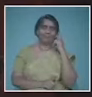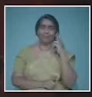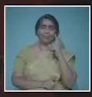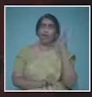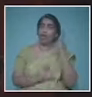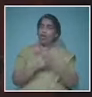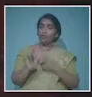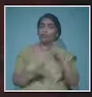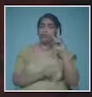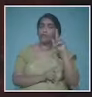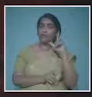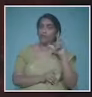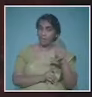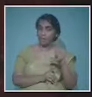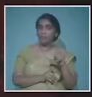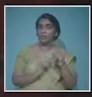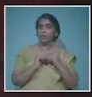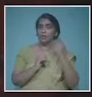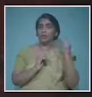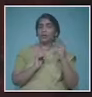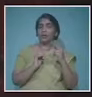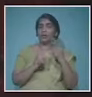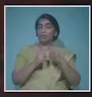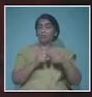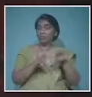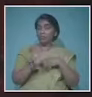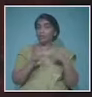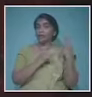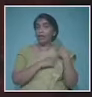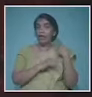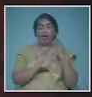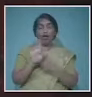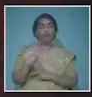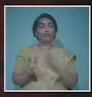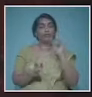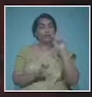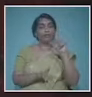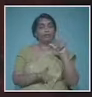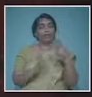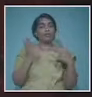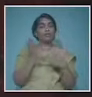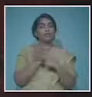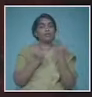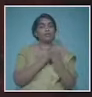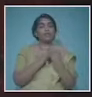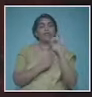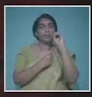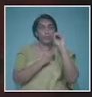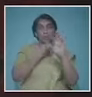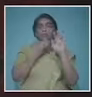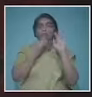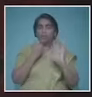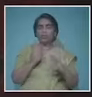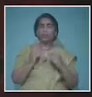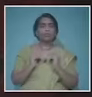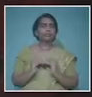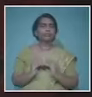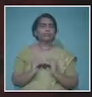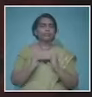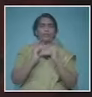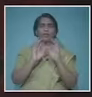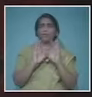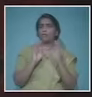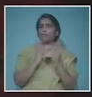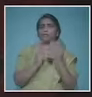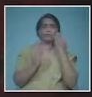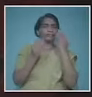අවුරුදු 27ක් දැන් එහා පැත්තේ ඉන්නවා නිර්මාතෘතුමත් අවුරුදු 27ක් සමෘද්ධිය ගන්නවා. නමුත් සමෘද්ධිමත් වෙච්ච පවුලක්